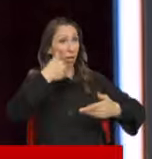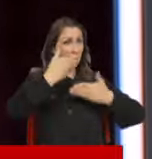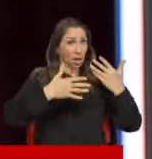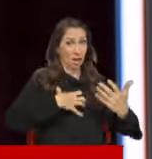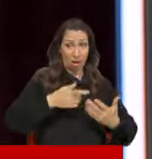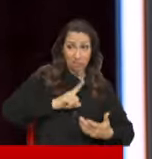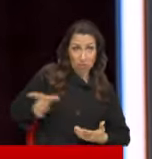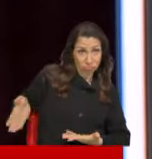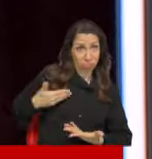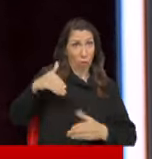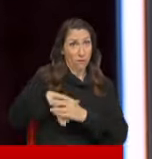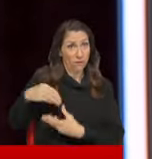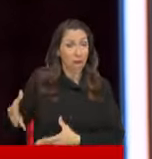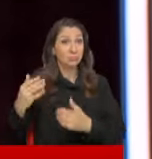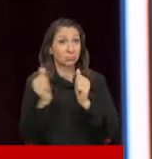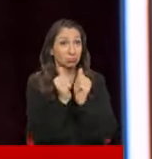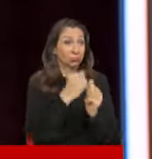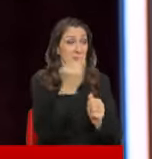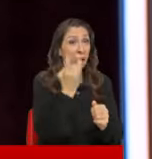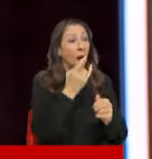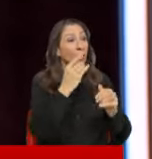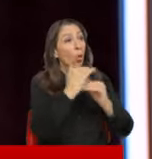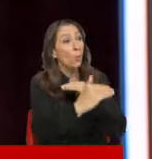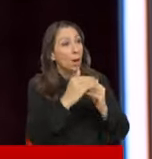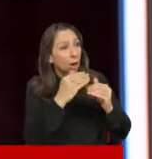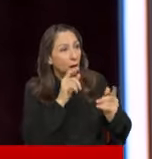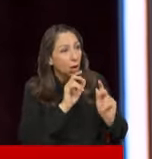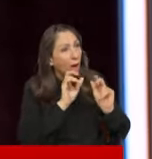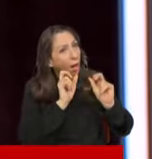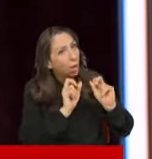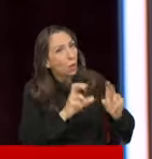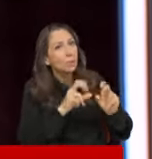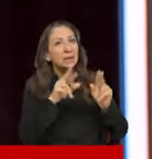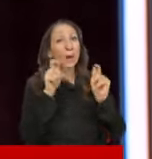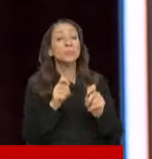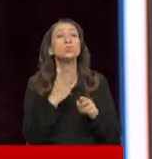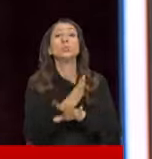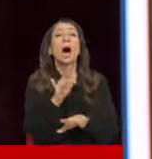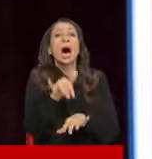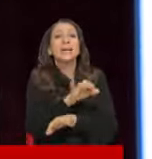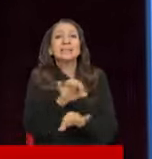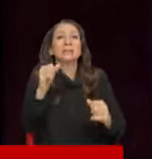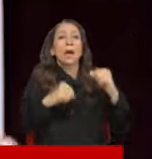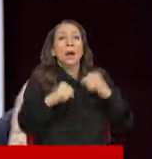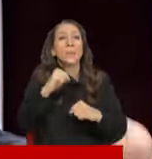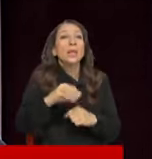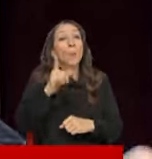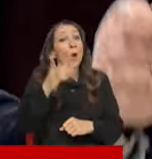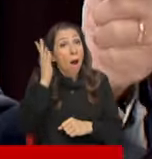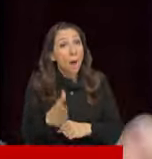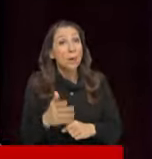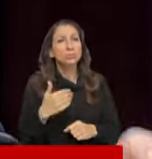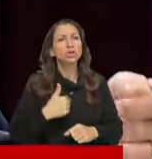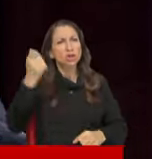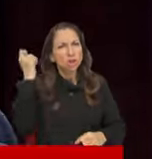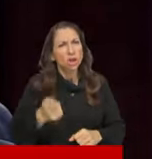adayının yanına alıp dolaşması halkı etkilemesi doğru değil Bu tamamen haksız bir rekabet Ama buna rağmen biz